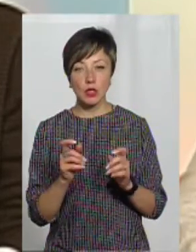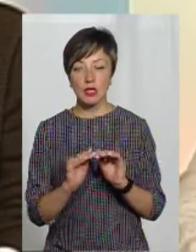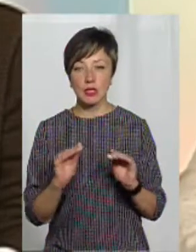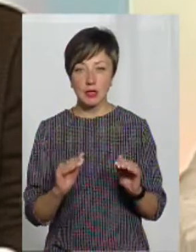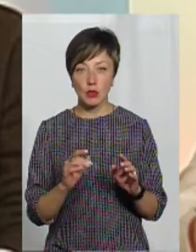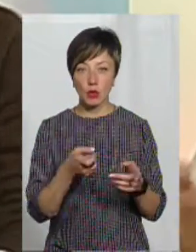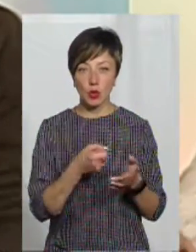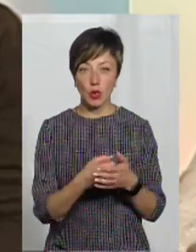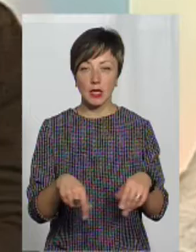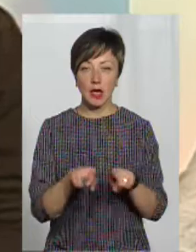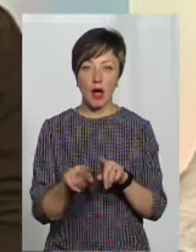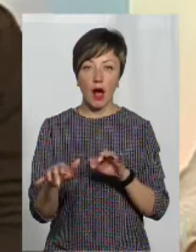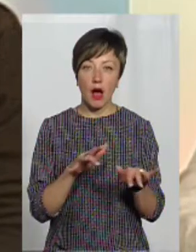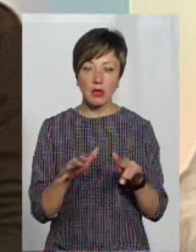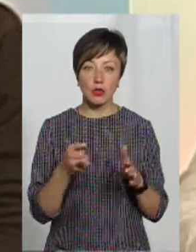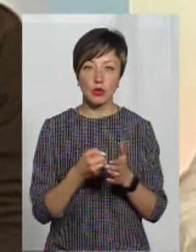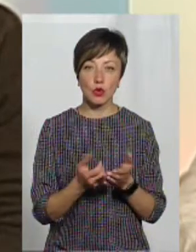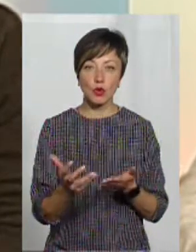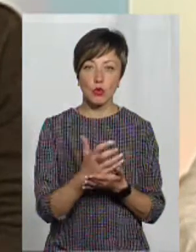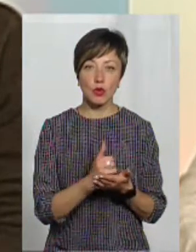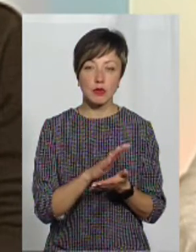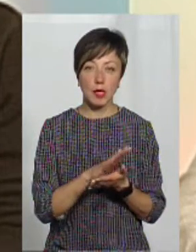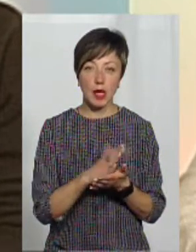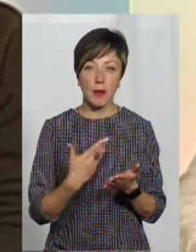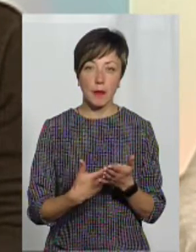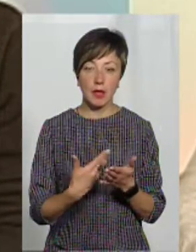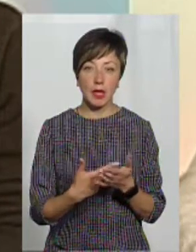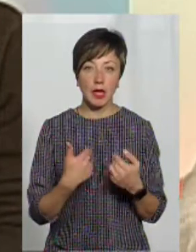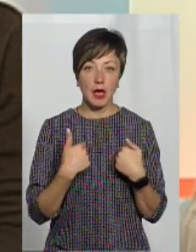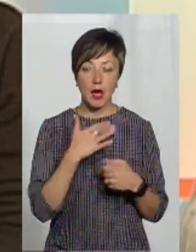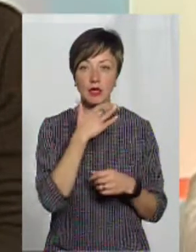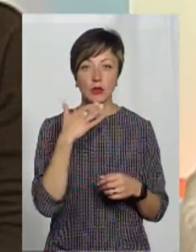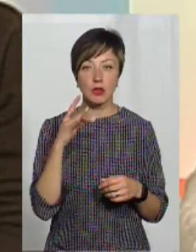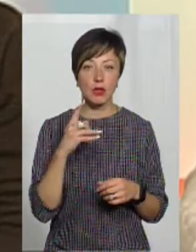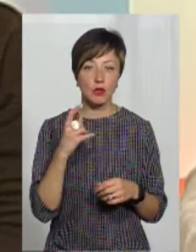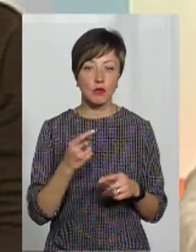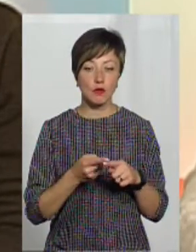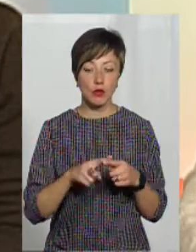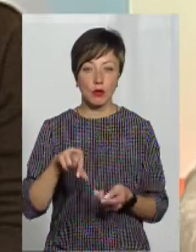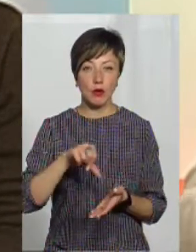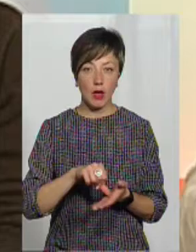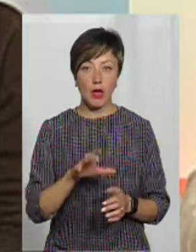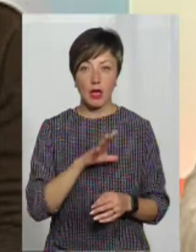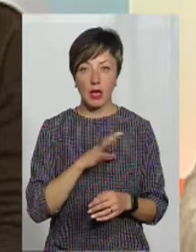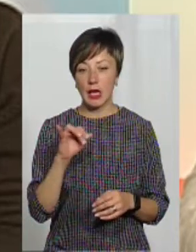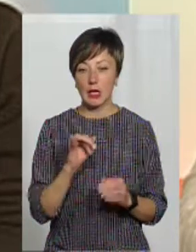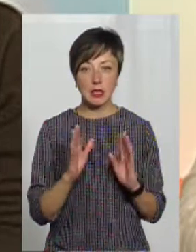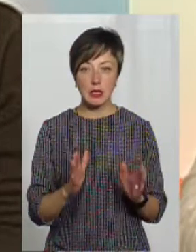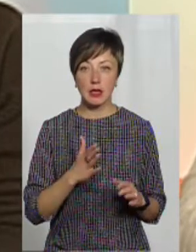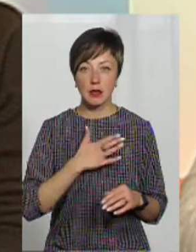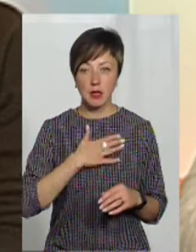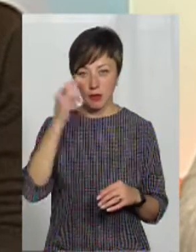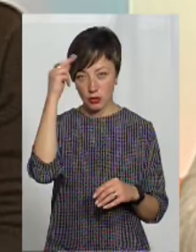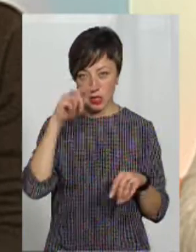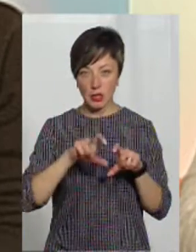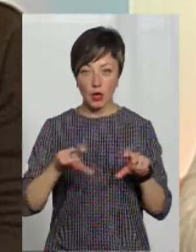залучаються до таких акцій, до там збору сміття, наприклад. Я неодноразово в цьому приймав участь, і не тільки мій